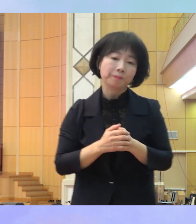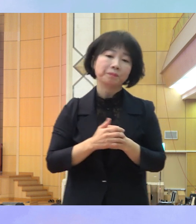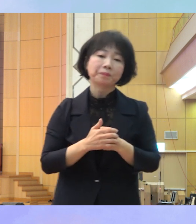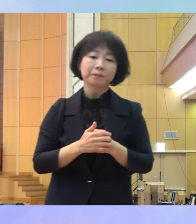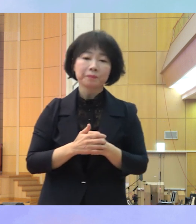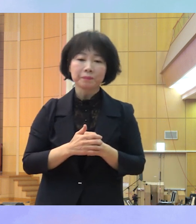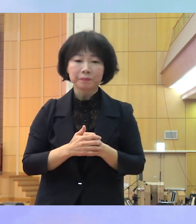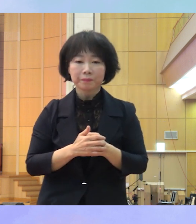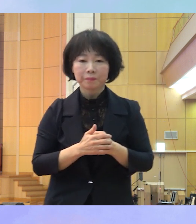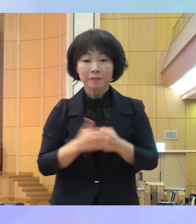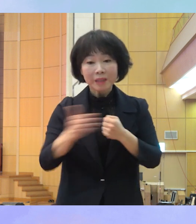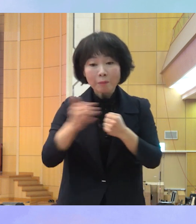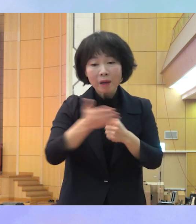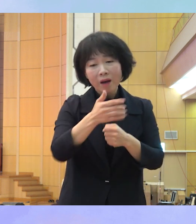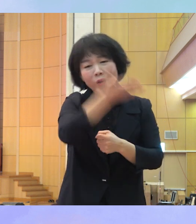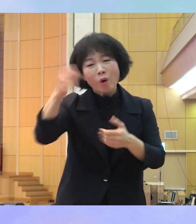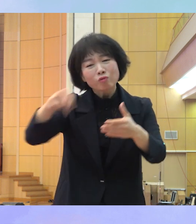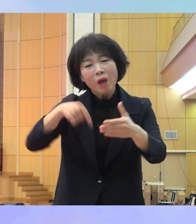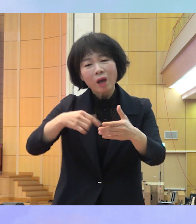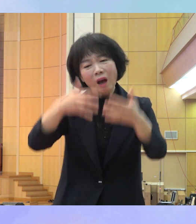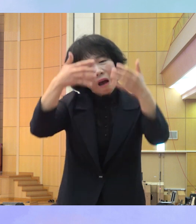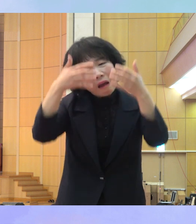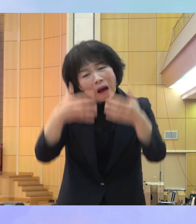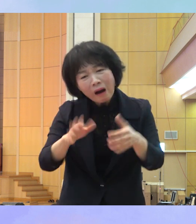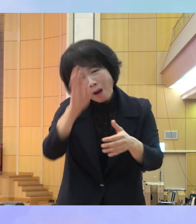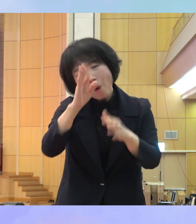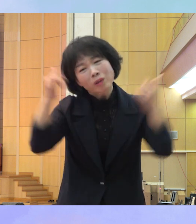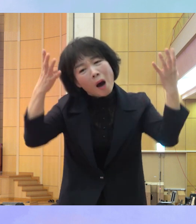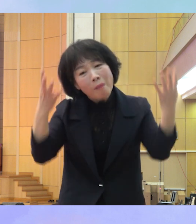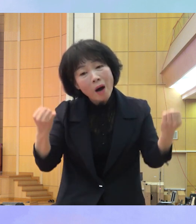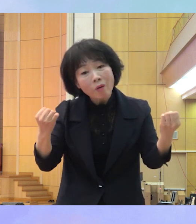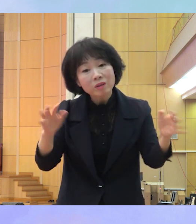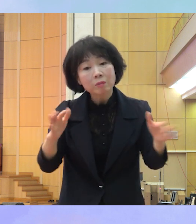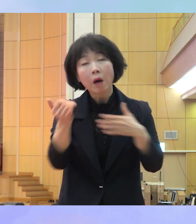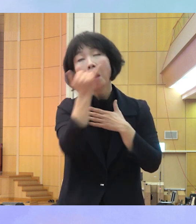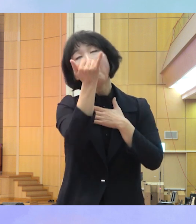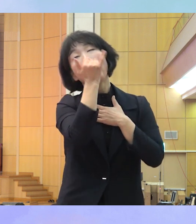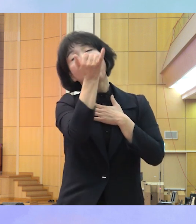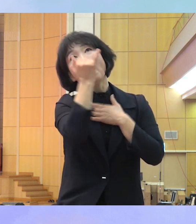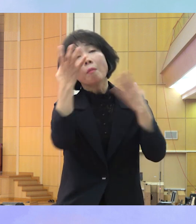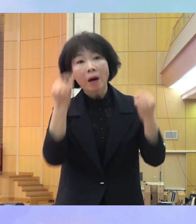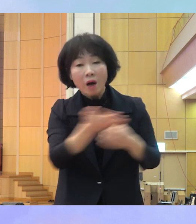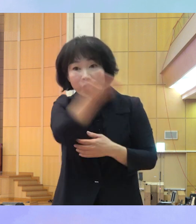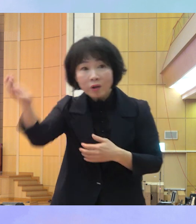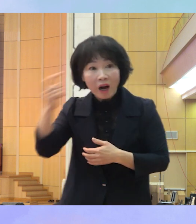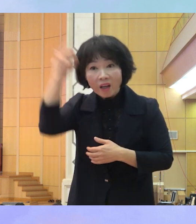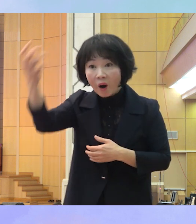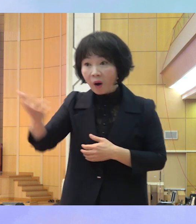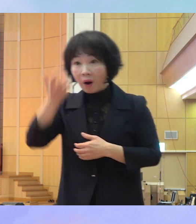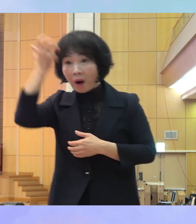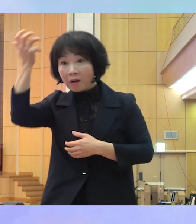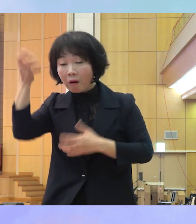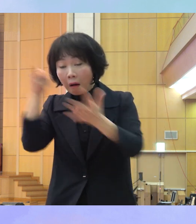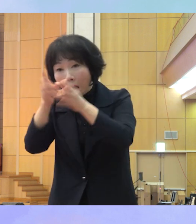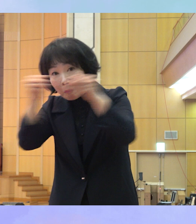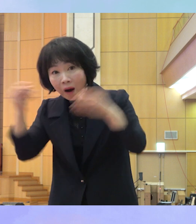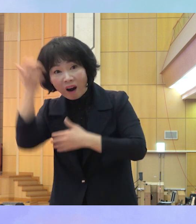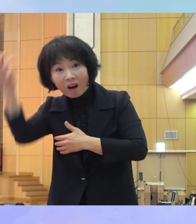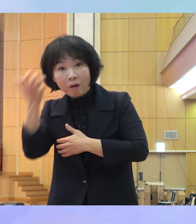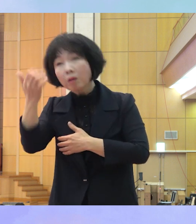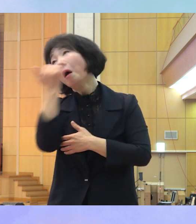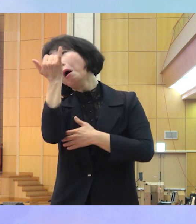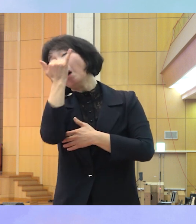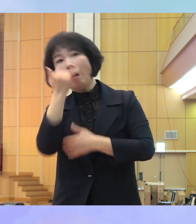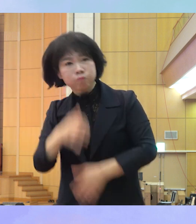겁니다. 이러면 너희 중에 약한 자와 병자가 많고 잠자는 자도 적지 않다. 영적으로 잠자는